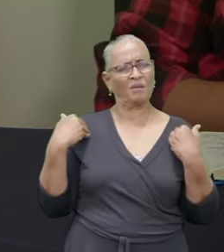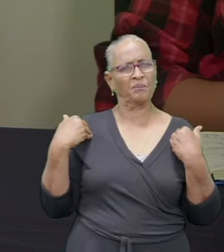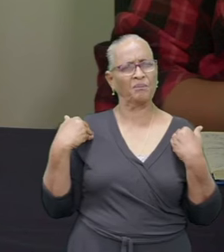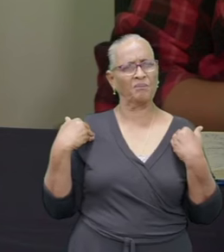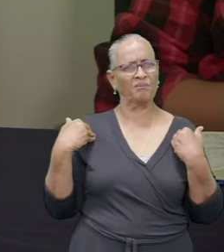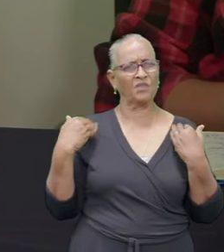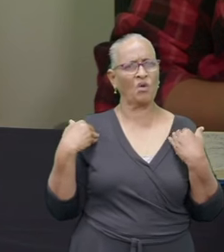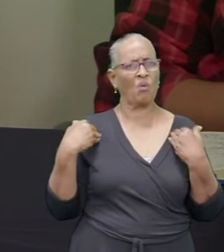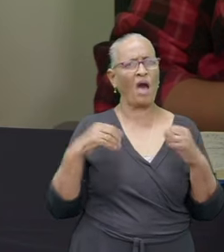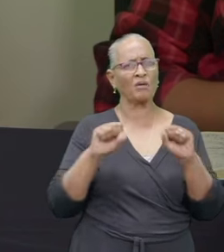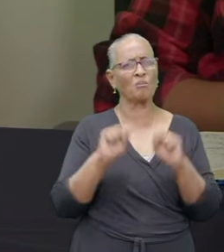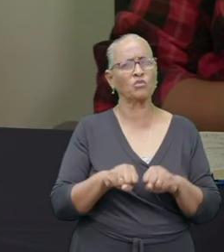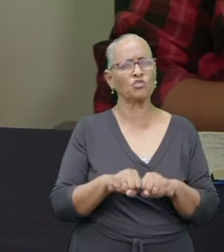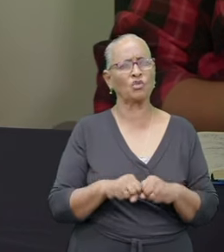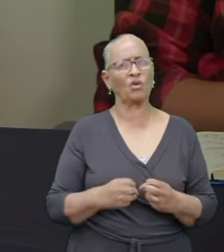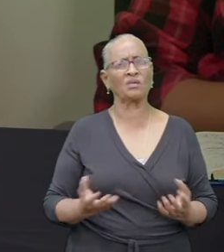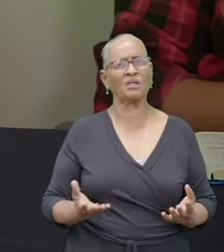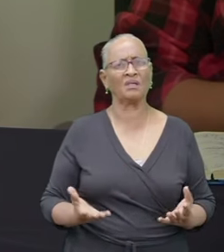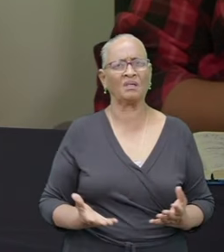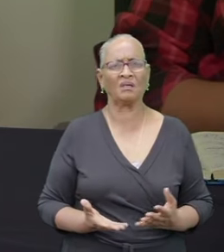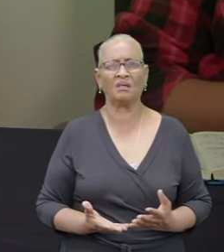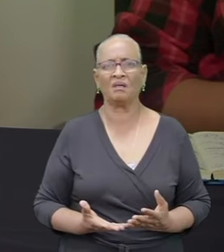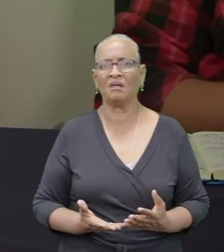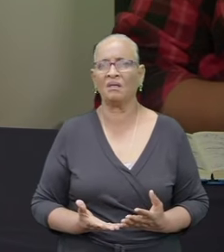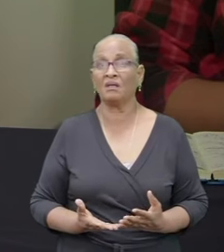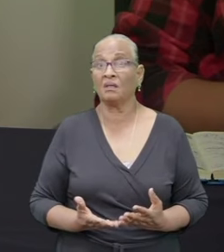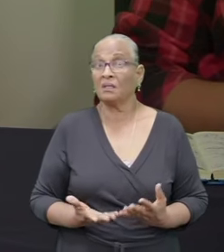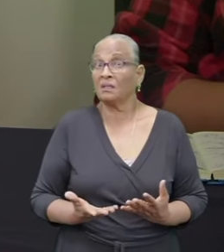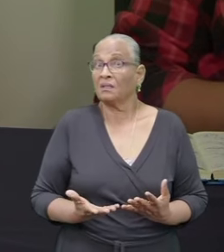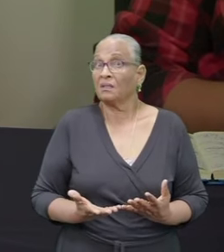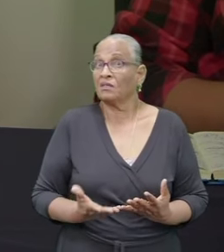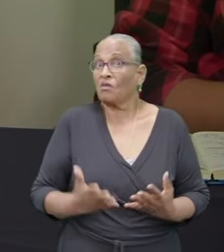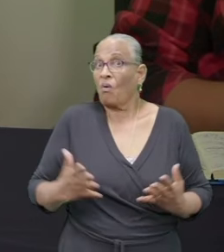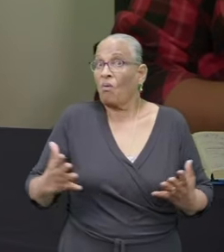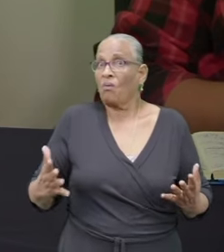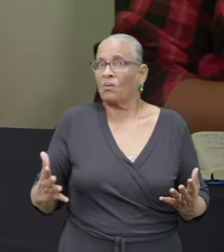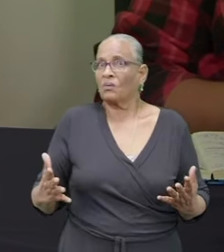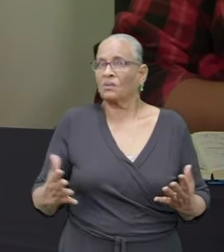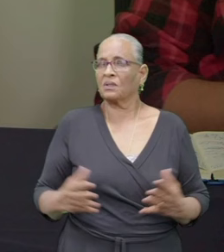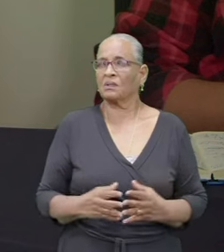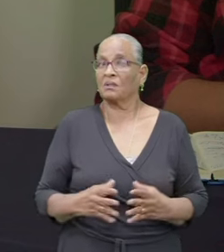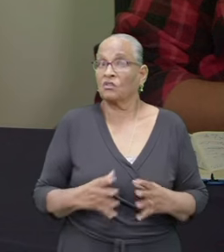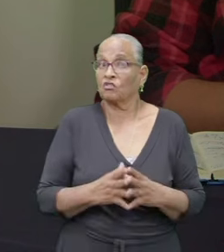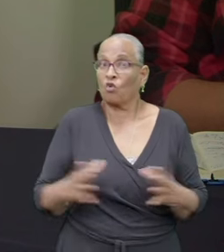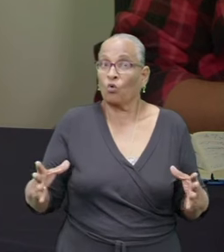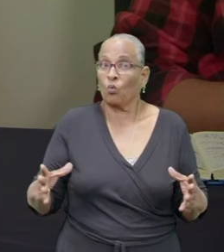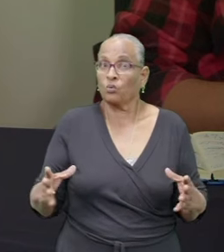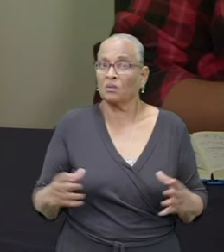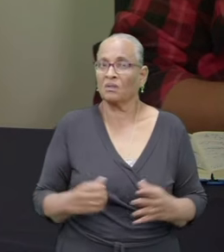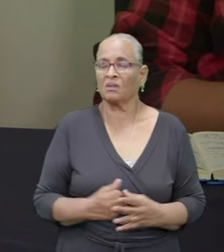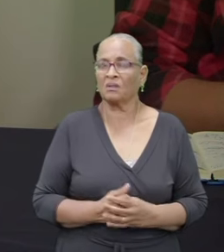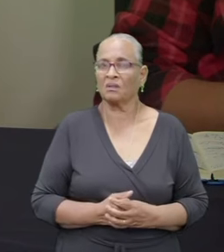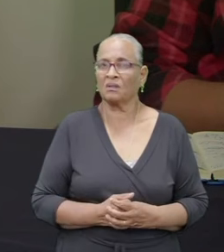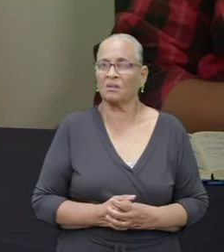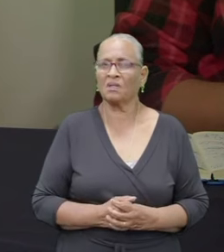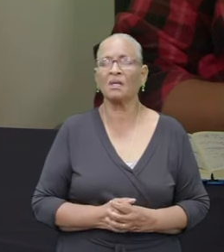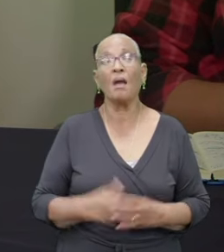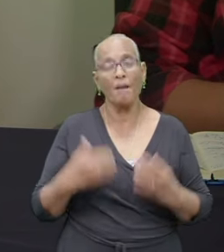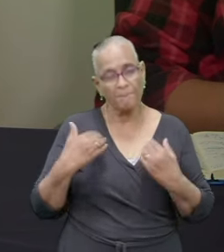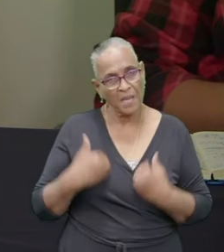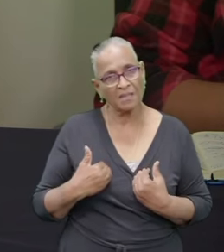waarom het besluit precies is genomen. Maar het is een hele grote gap. En natuurlijk, de mensen hebben de